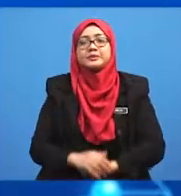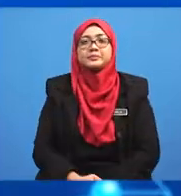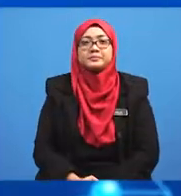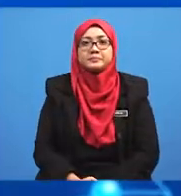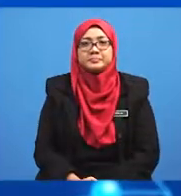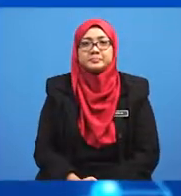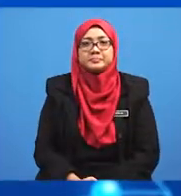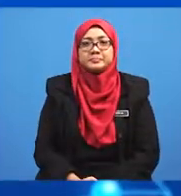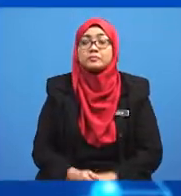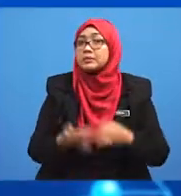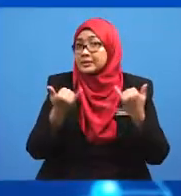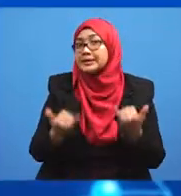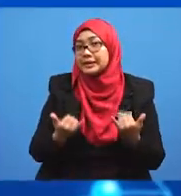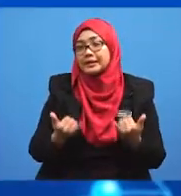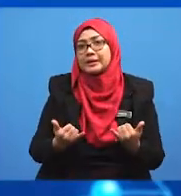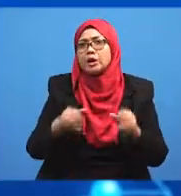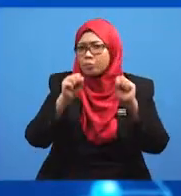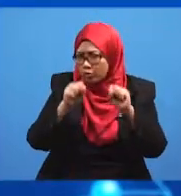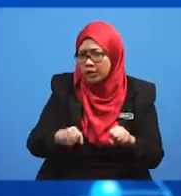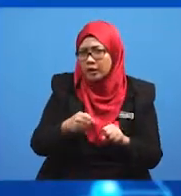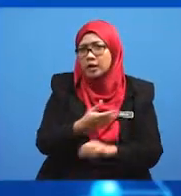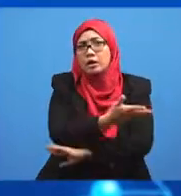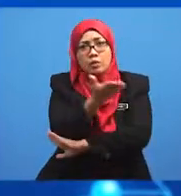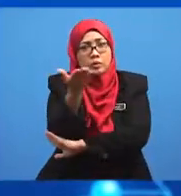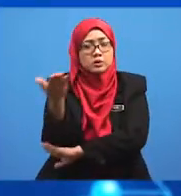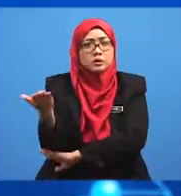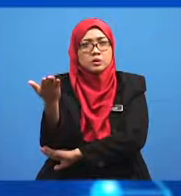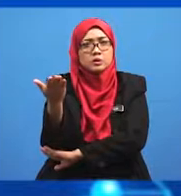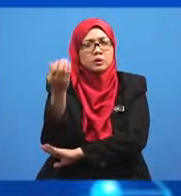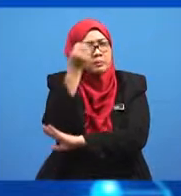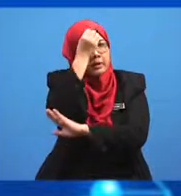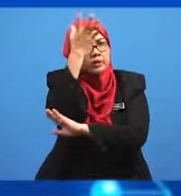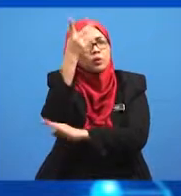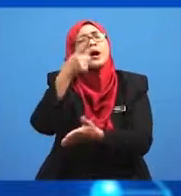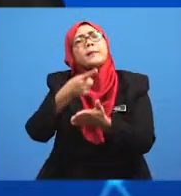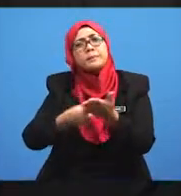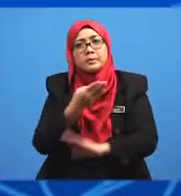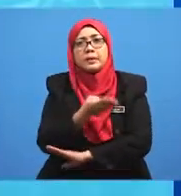Baiklah murid-murid, sekarang bolehkah kamu tafsirkan apa itu bahan radioisotop?